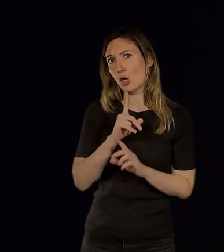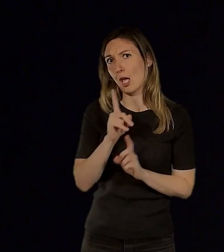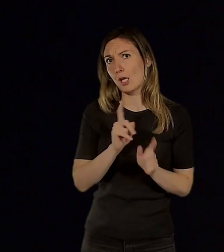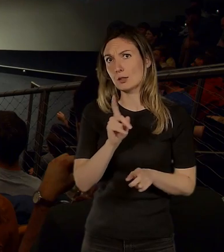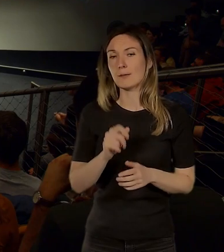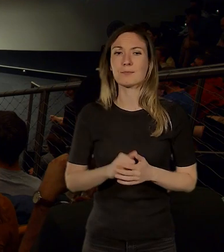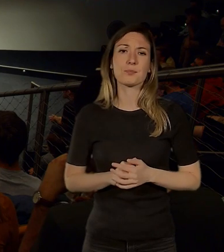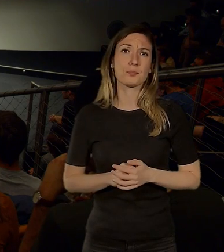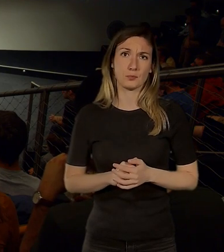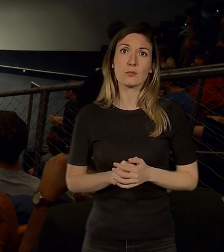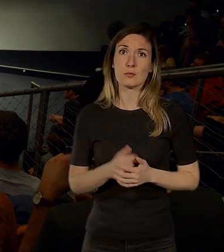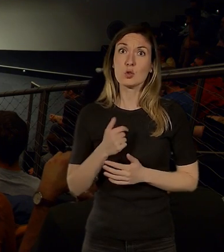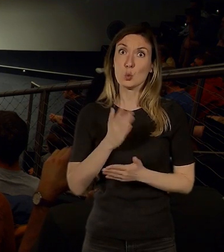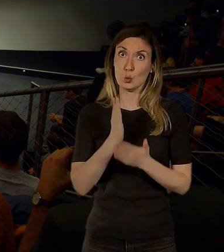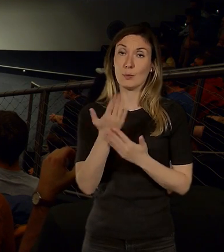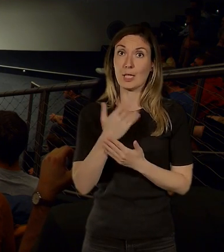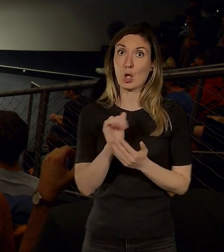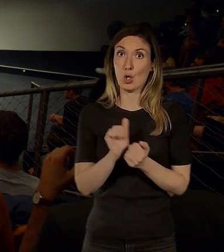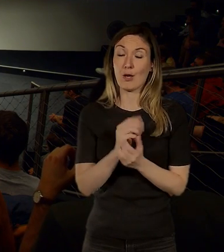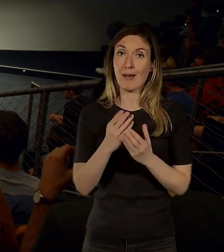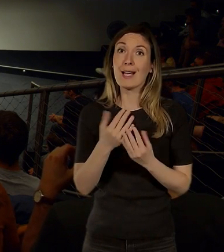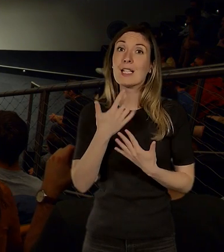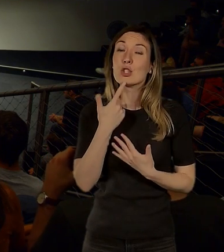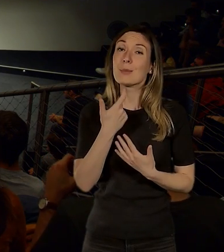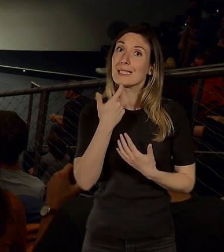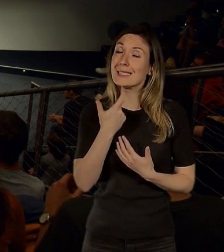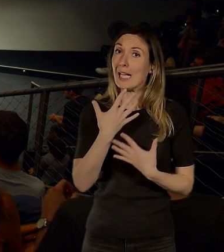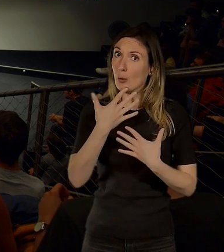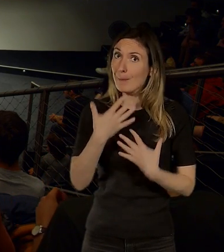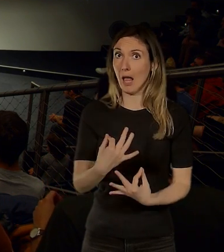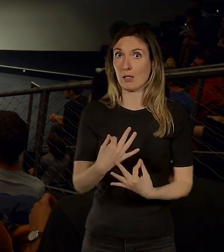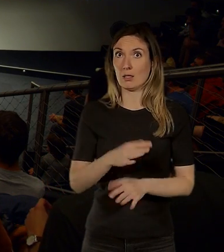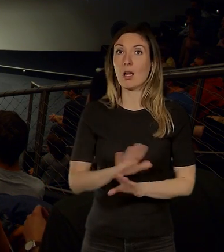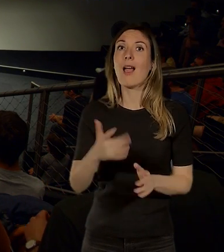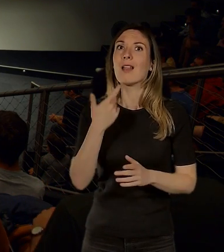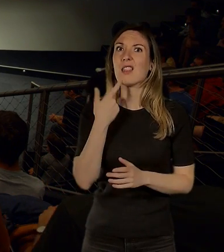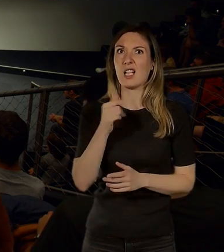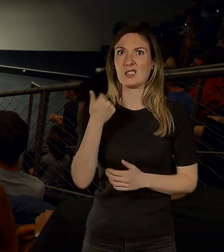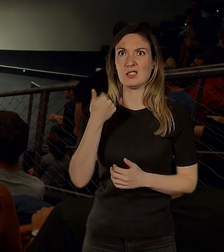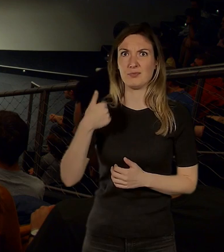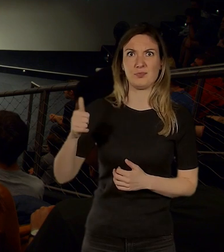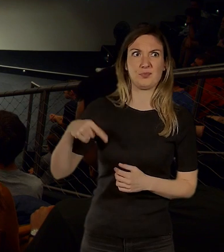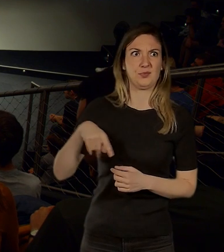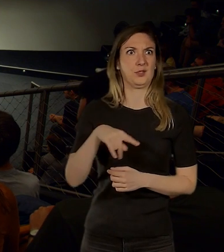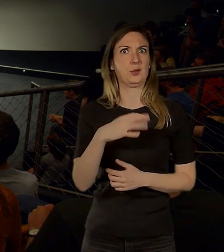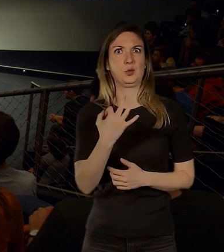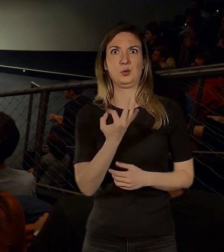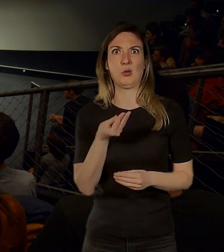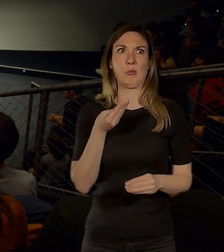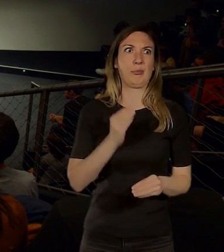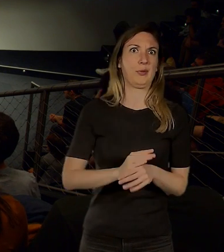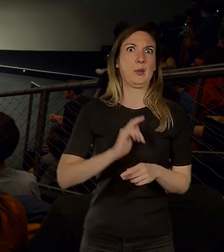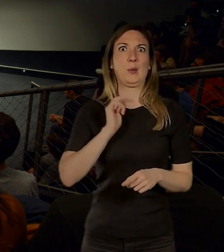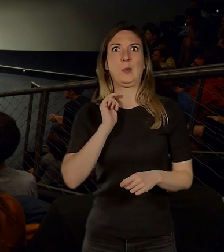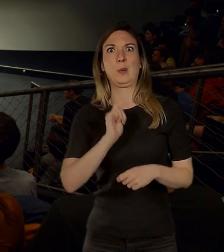já už jsem to říkal, já to chci mít prostě, aby to vypadalo hezky a nevyzbuzovalo to nějaké jako prapodivné reakce, které by to